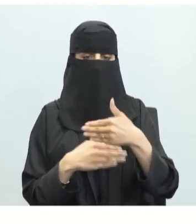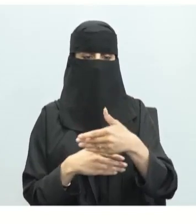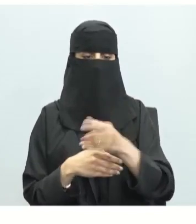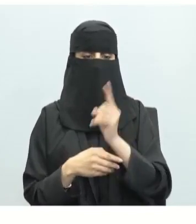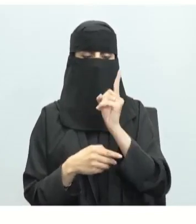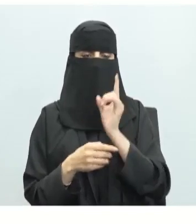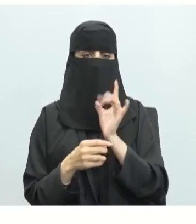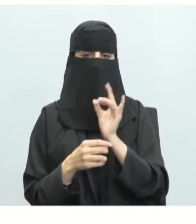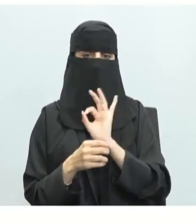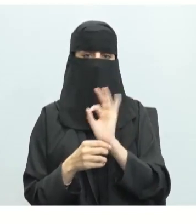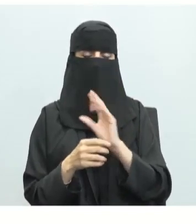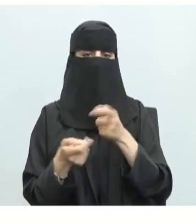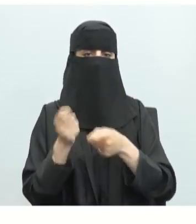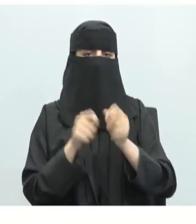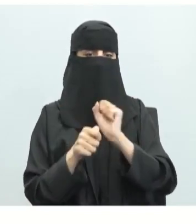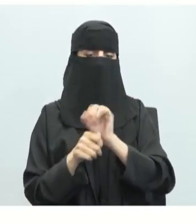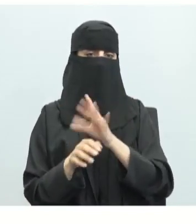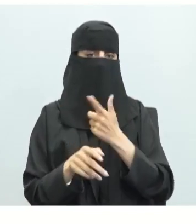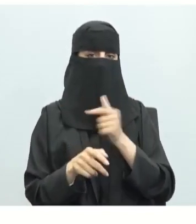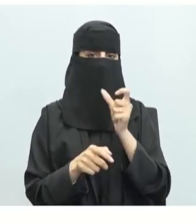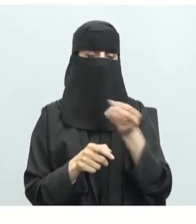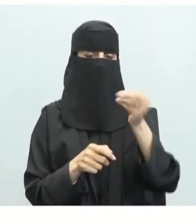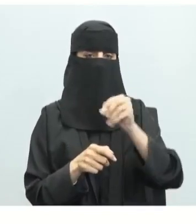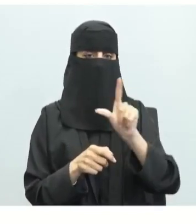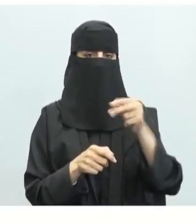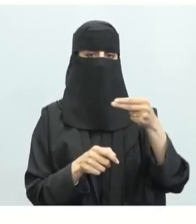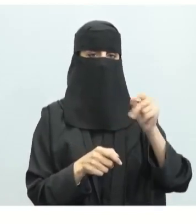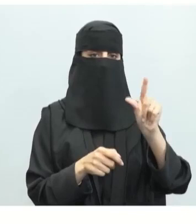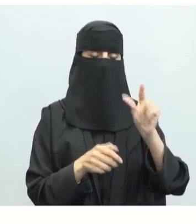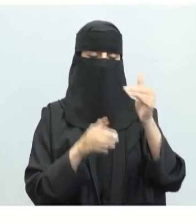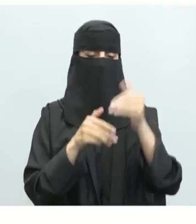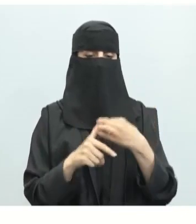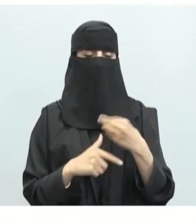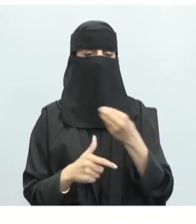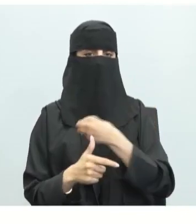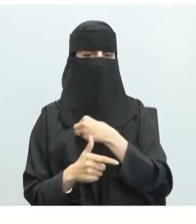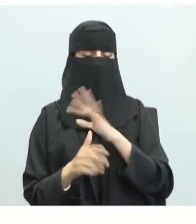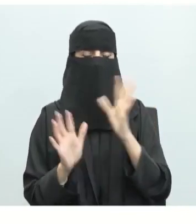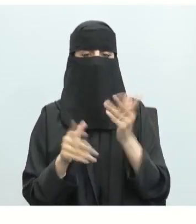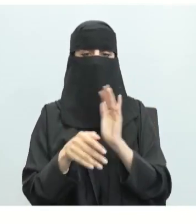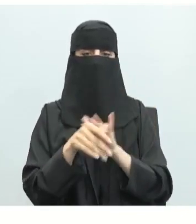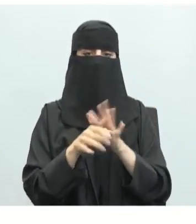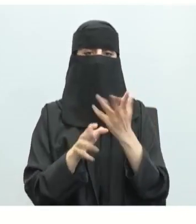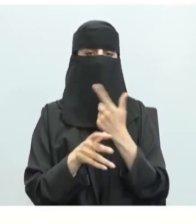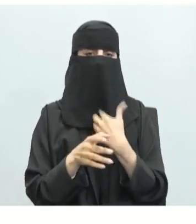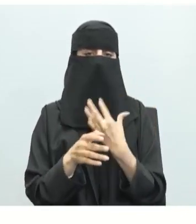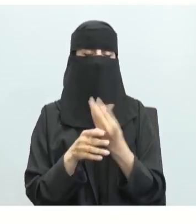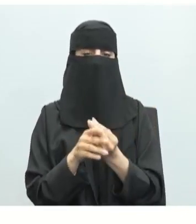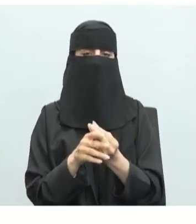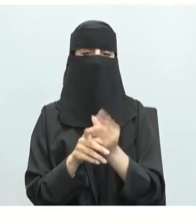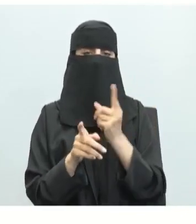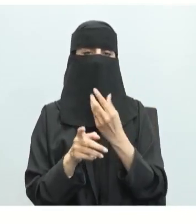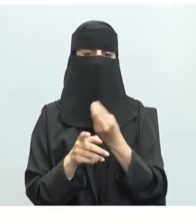ومن أدواته لعل. أما التمني طلب أمر محبوب لا يتوقع حدوثه